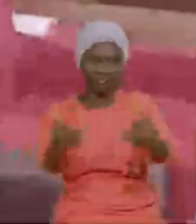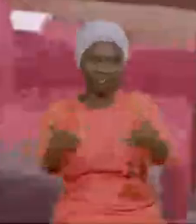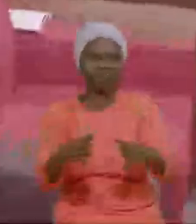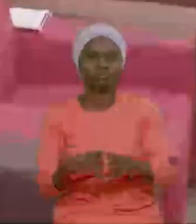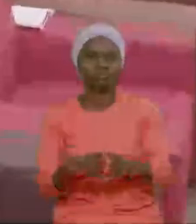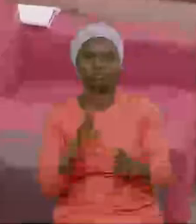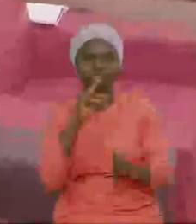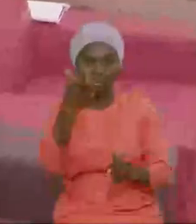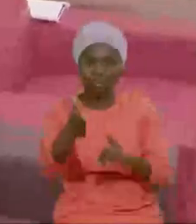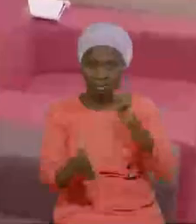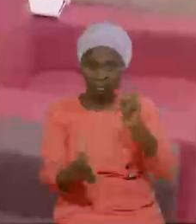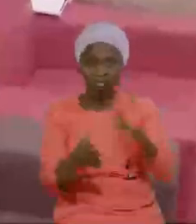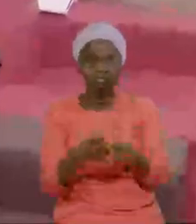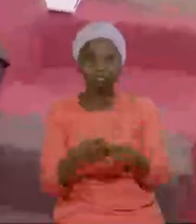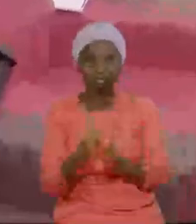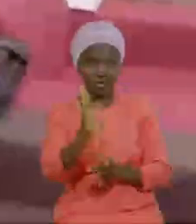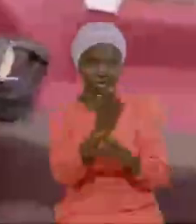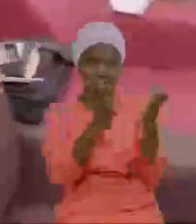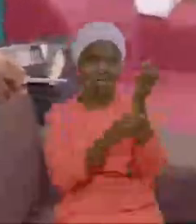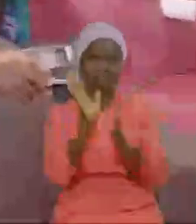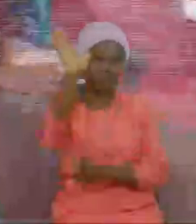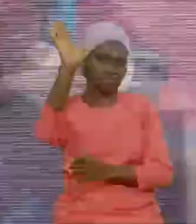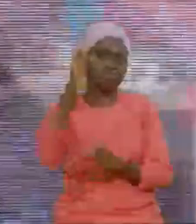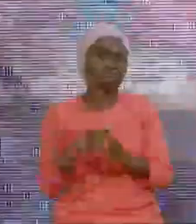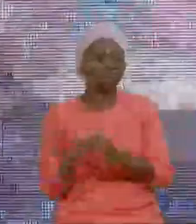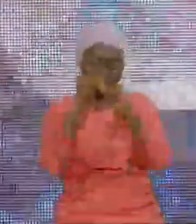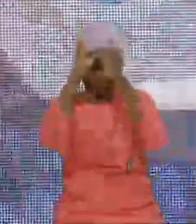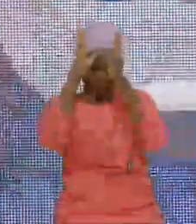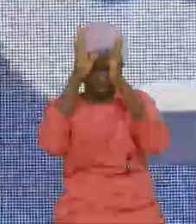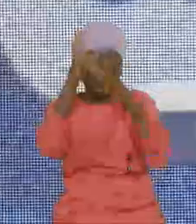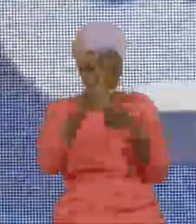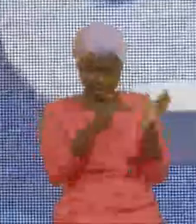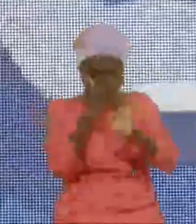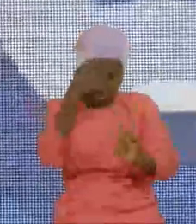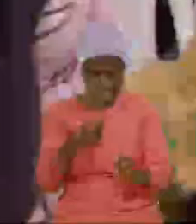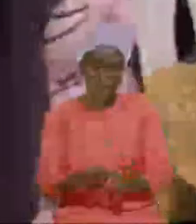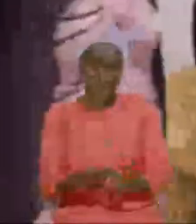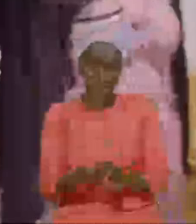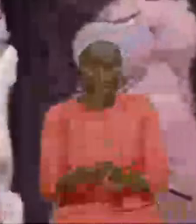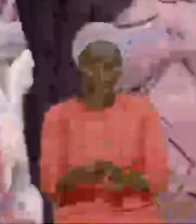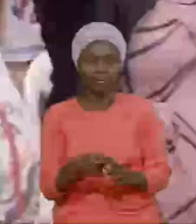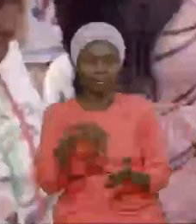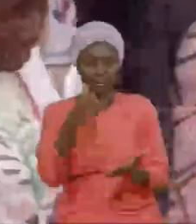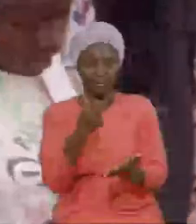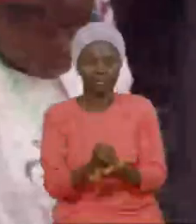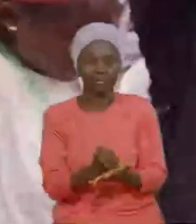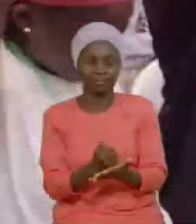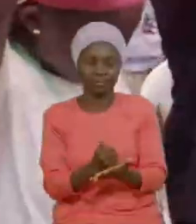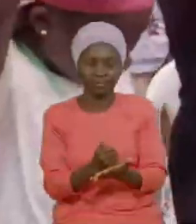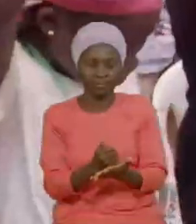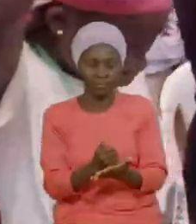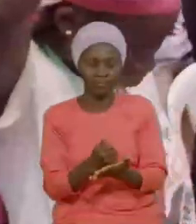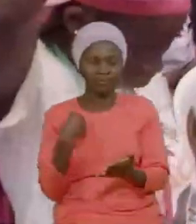you there? Es-tu là? Raise up your hand. Lève la main. Father, in Jesus' name. Au nom de Jésus.